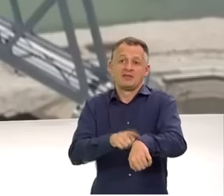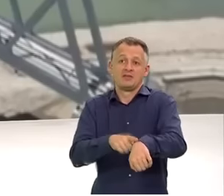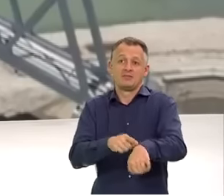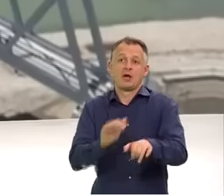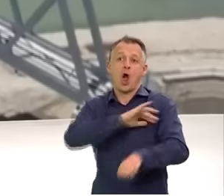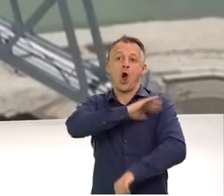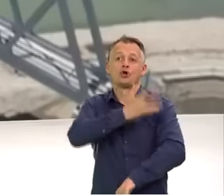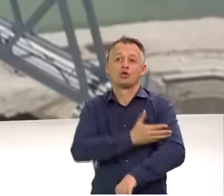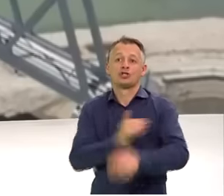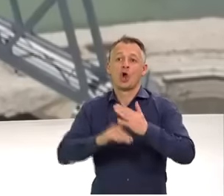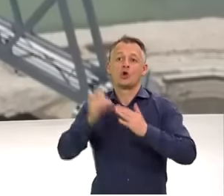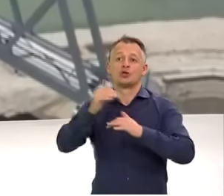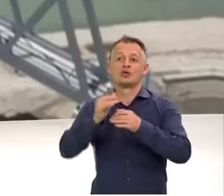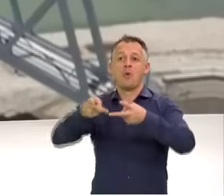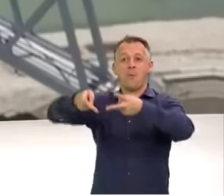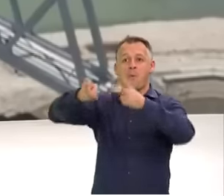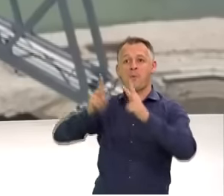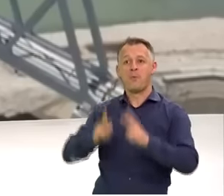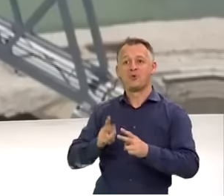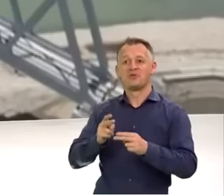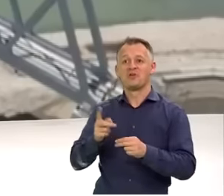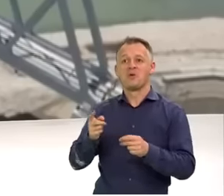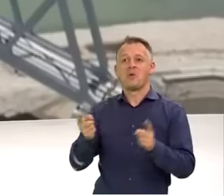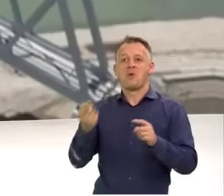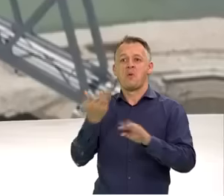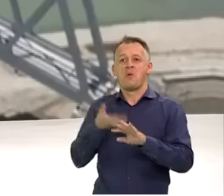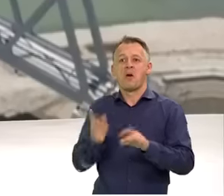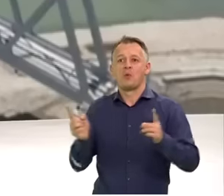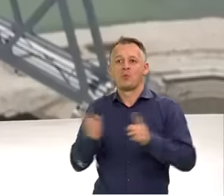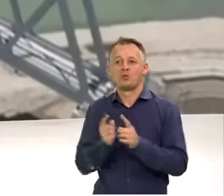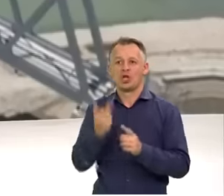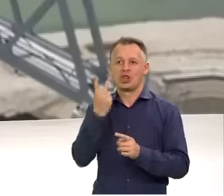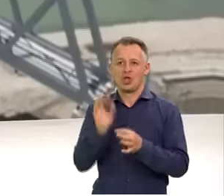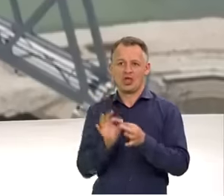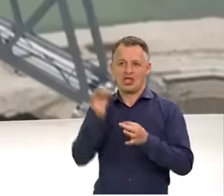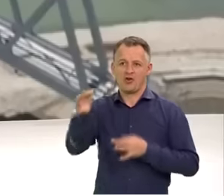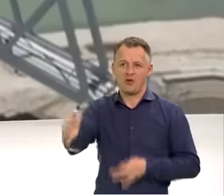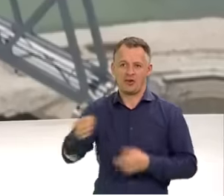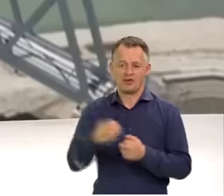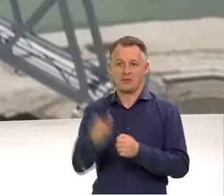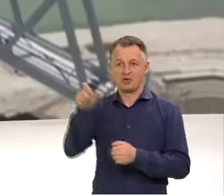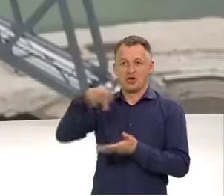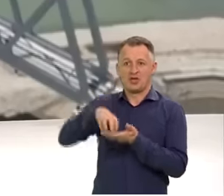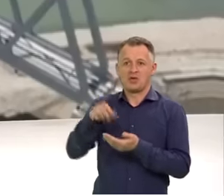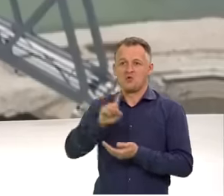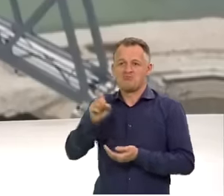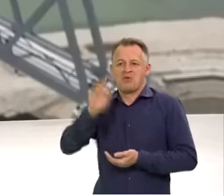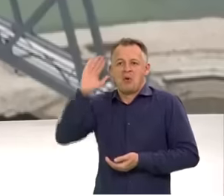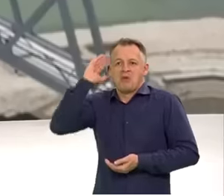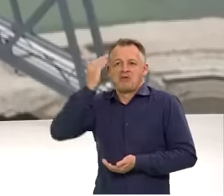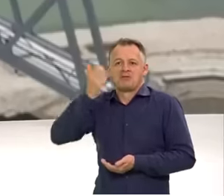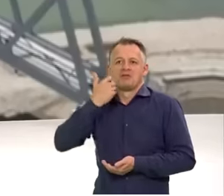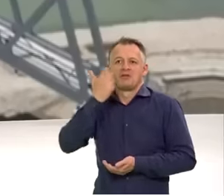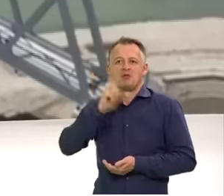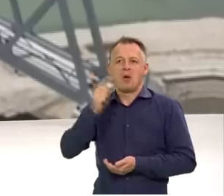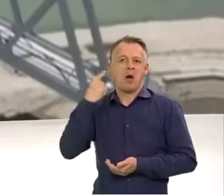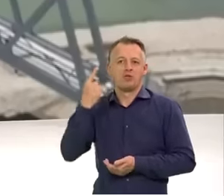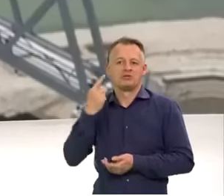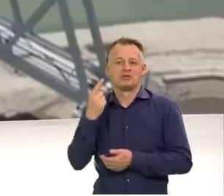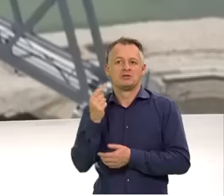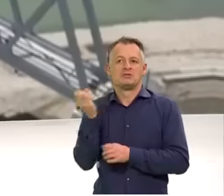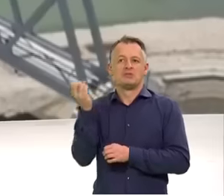să reconstruiască un pod care are mai puțin de 2 km. Localnicii nici nu-și mai amintesc de când nu au mai auzit șuieratul locomotivei,